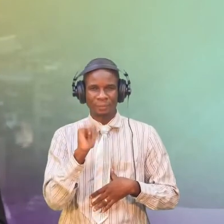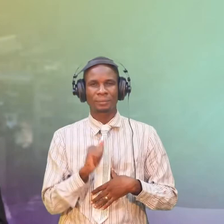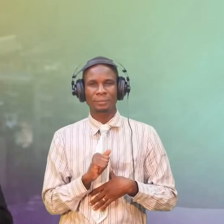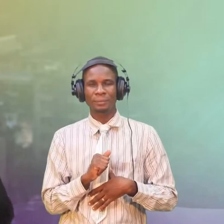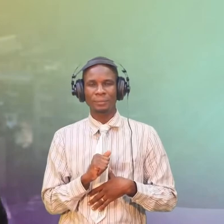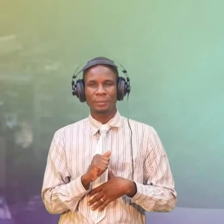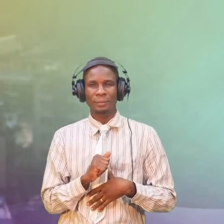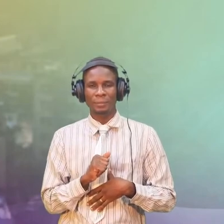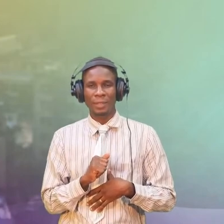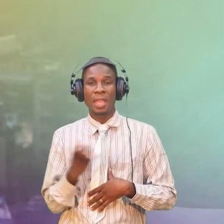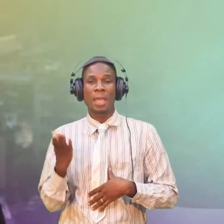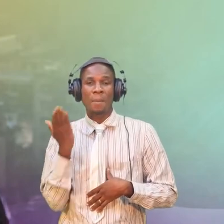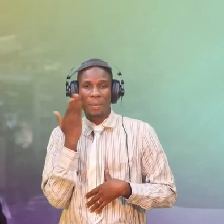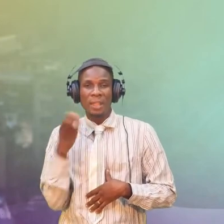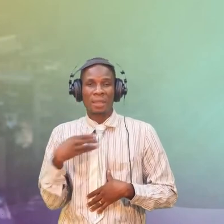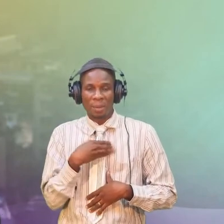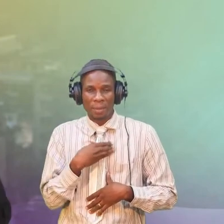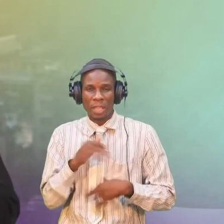tano,